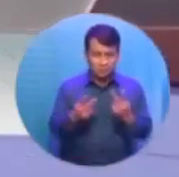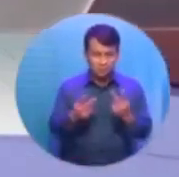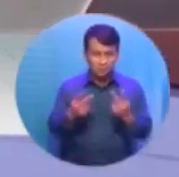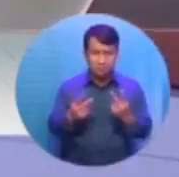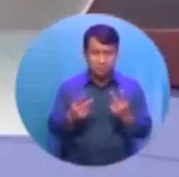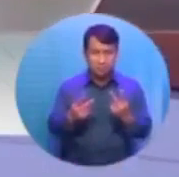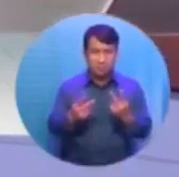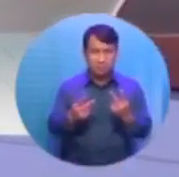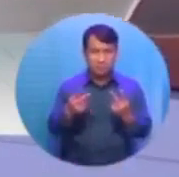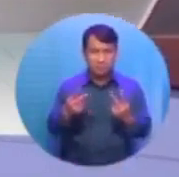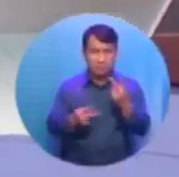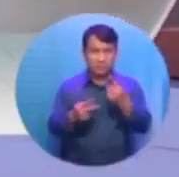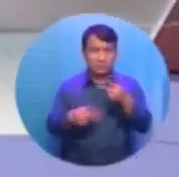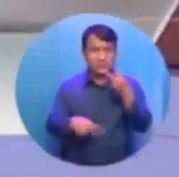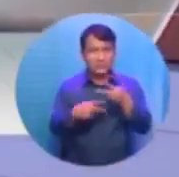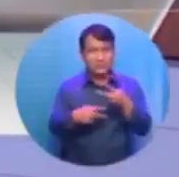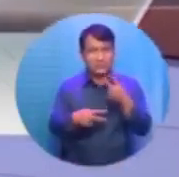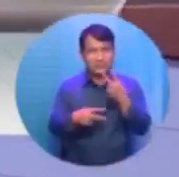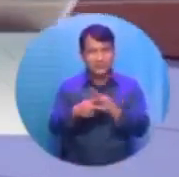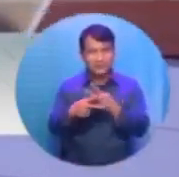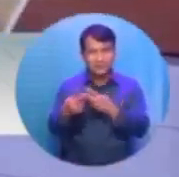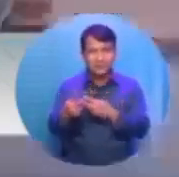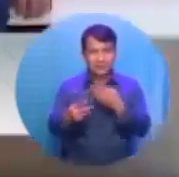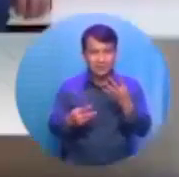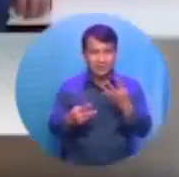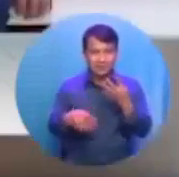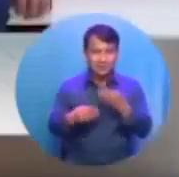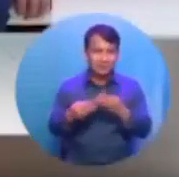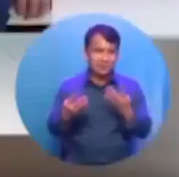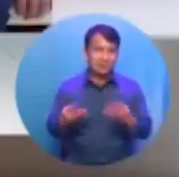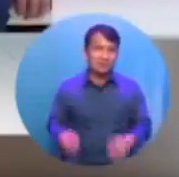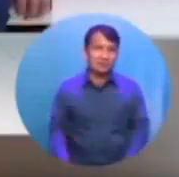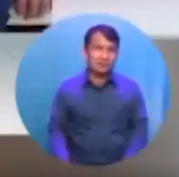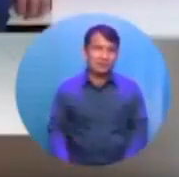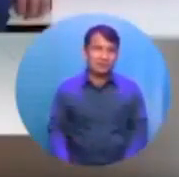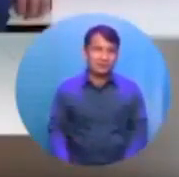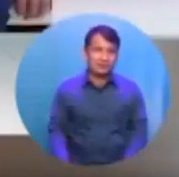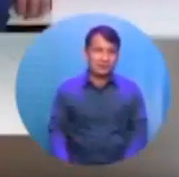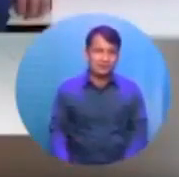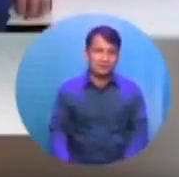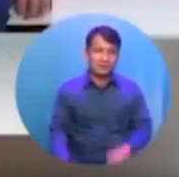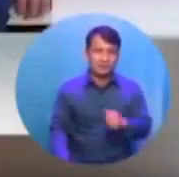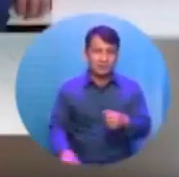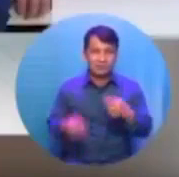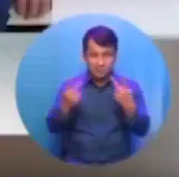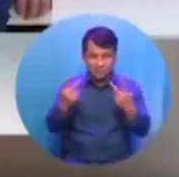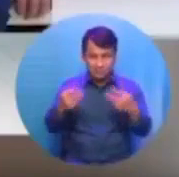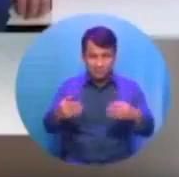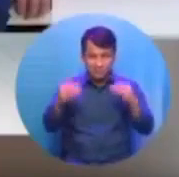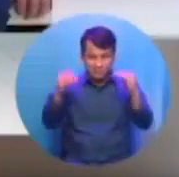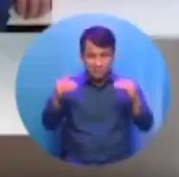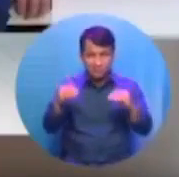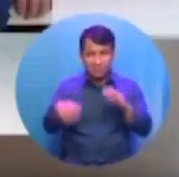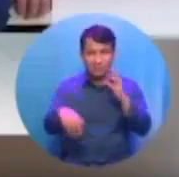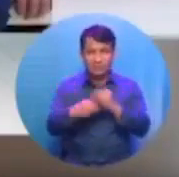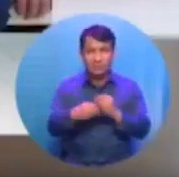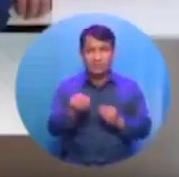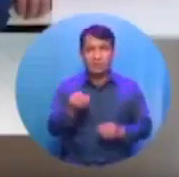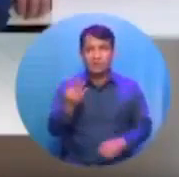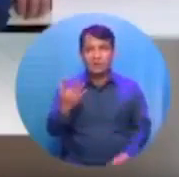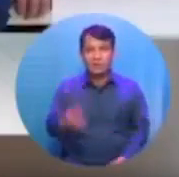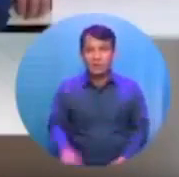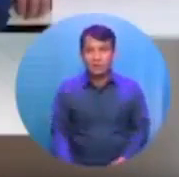2x2, 4x4 yun. Opo, kapag yung dalawa po, sir. Oh, so, apat na 2x2, bali, dalawang quatro cantos. Ilan ba kayo?